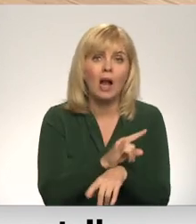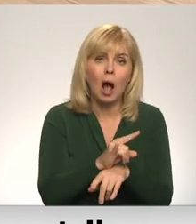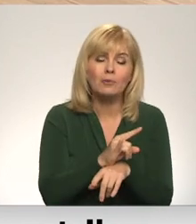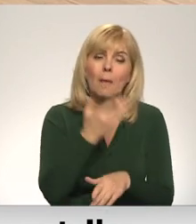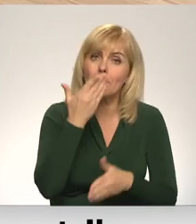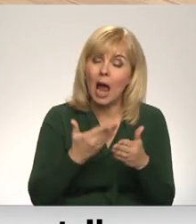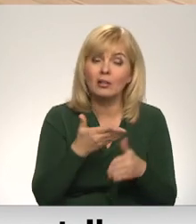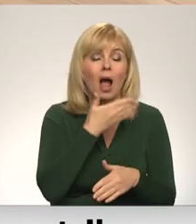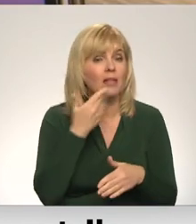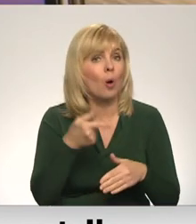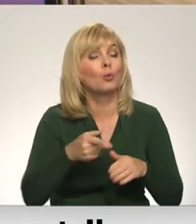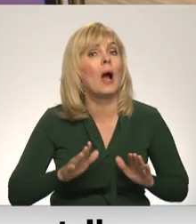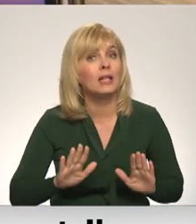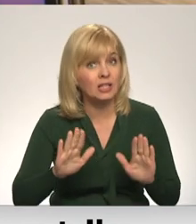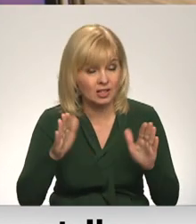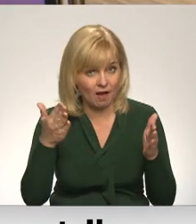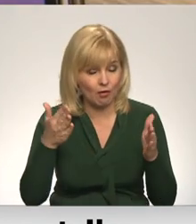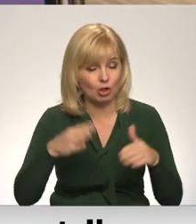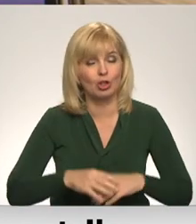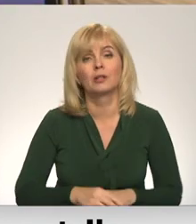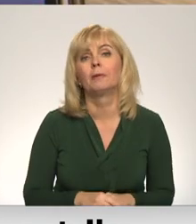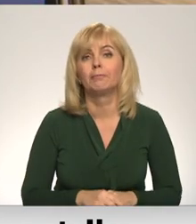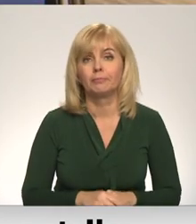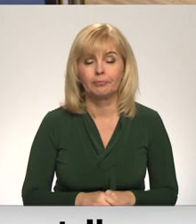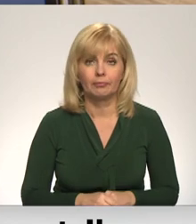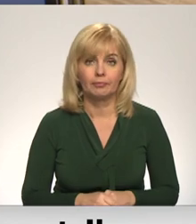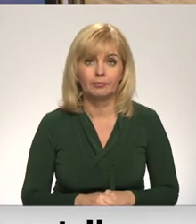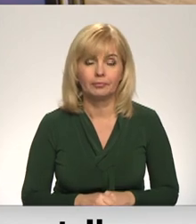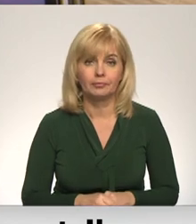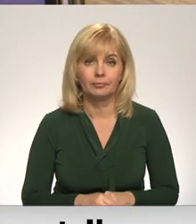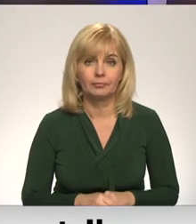arī ja tie nav izdevušies. Dāvids Frenefelds, Olafs Peršovics, Latvijas televīzija.